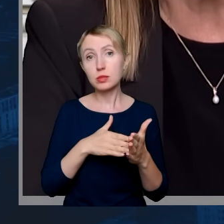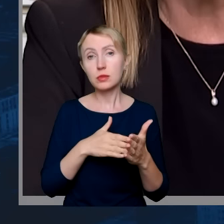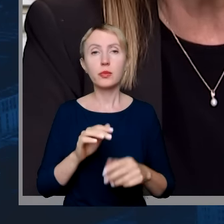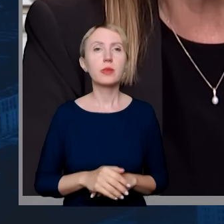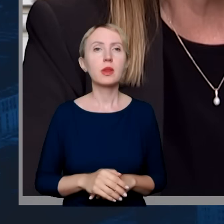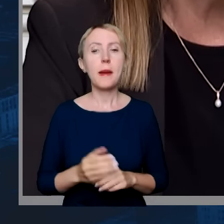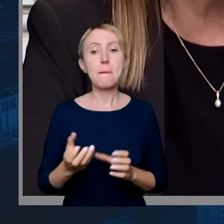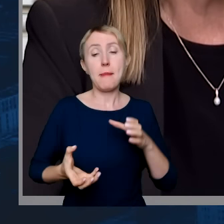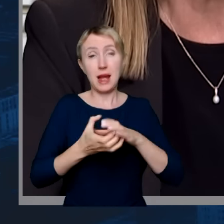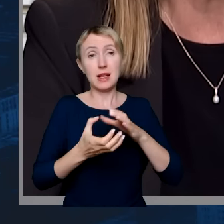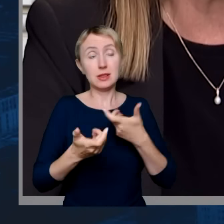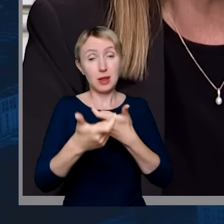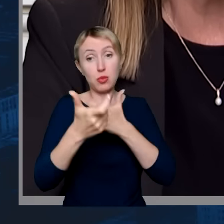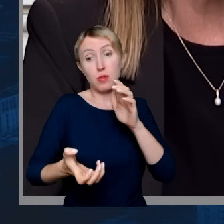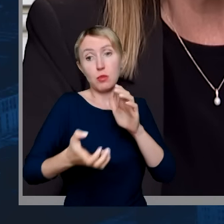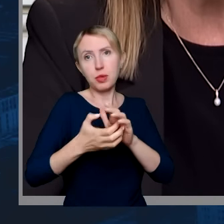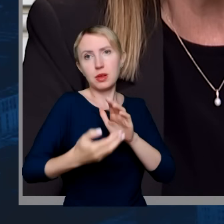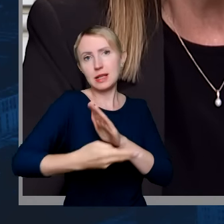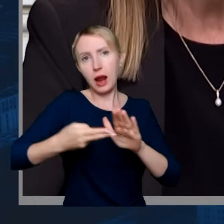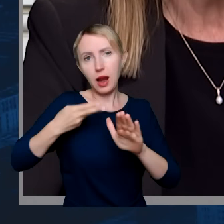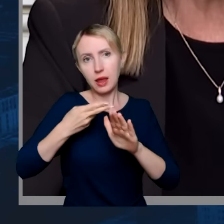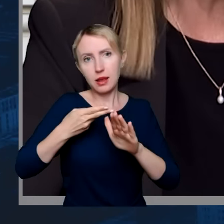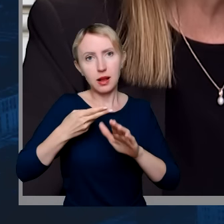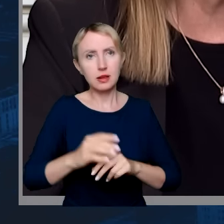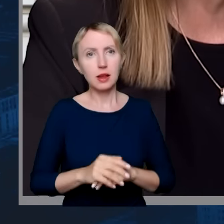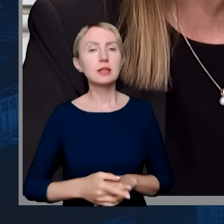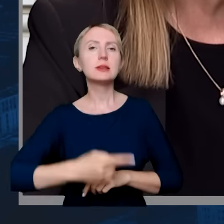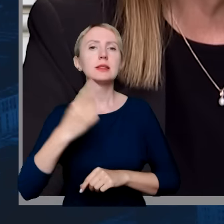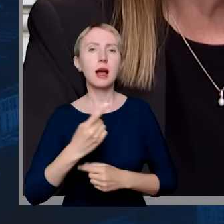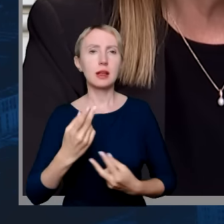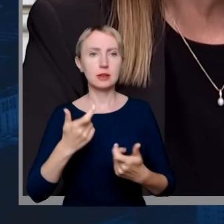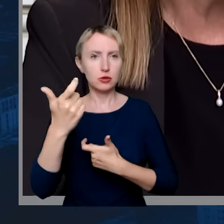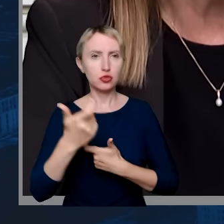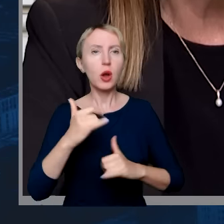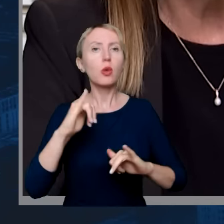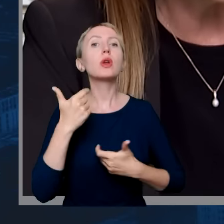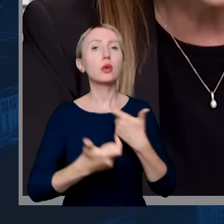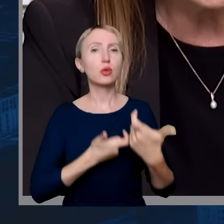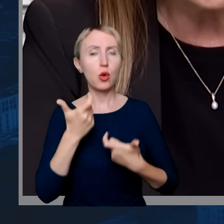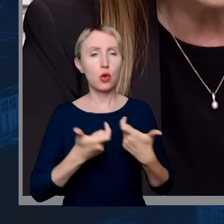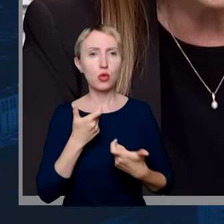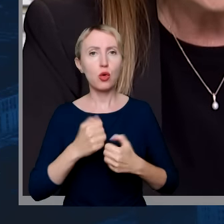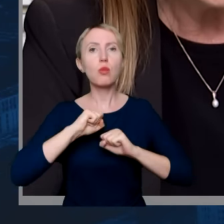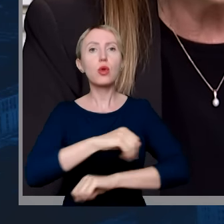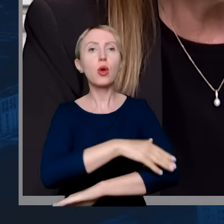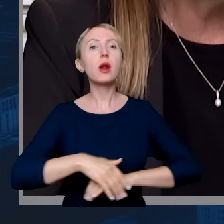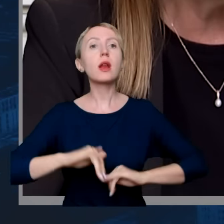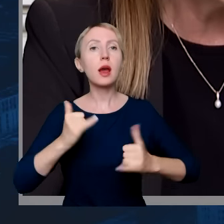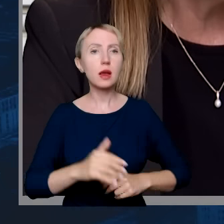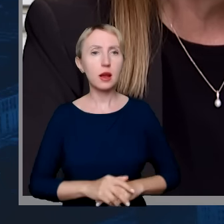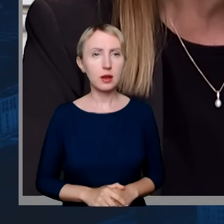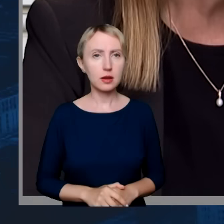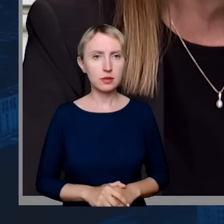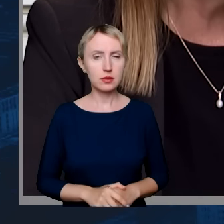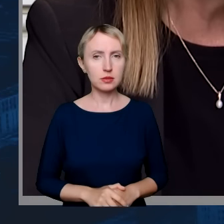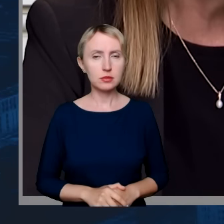Magazynki zaklejane, zakaz tak naprawdę oddawania strzałów. No to jak oni mają bronić naszej granicy? To, co się dzieje, to jest coś